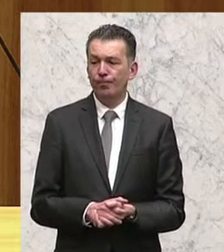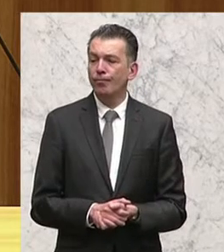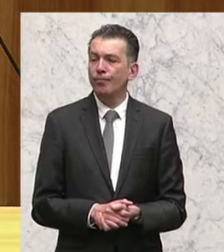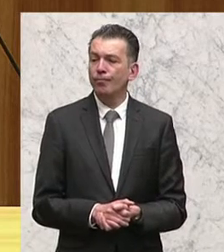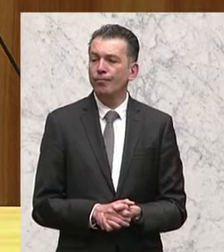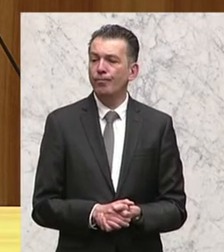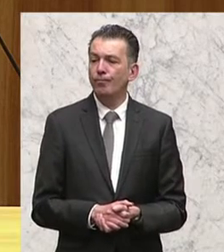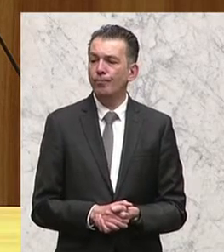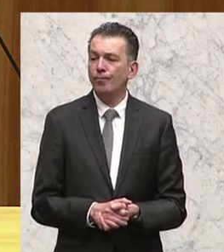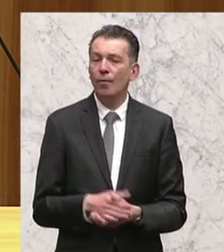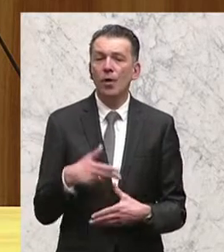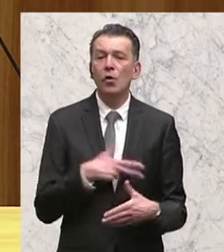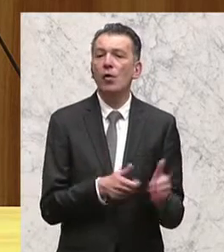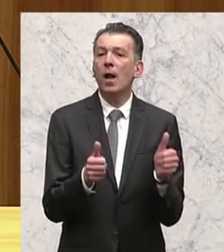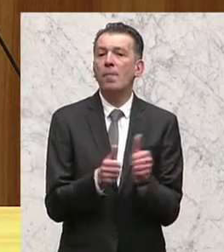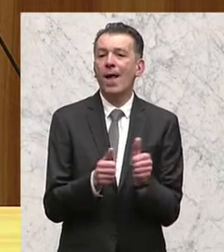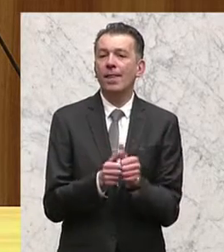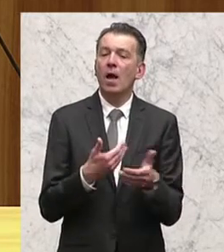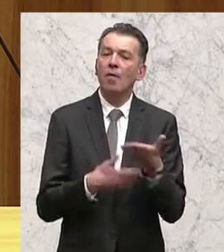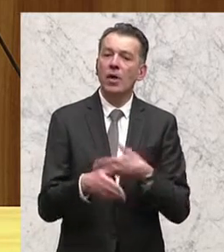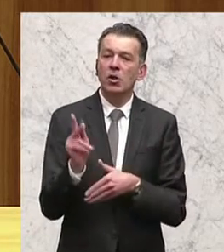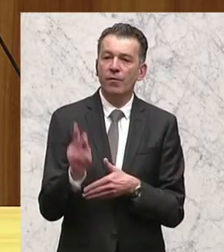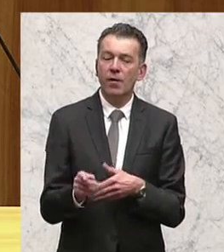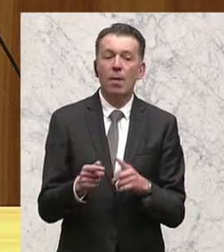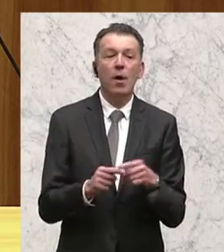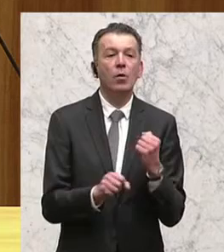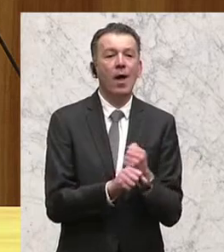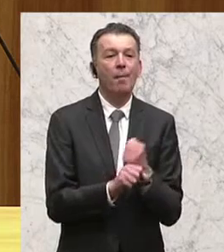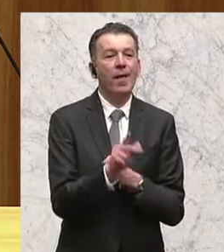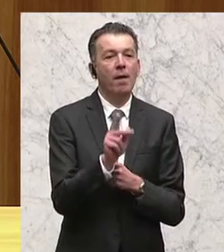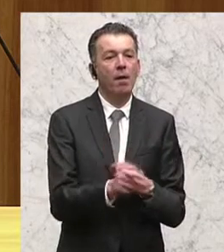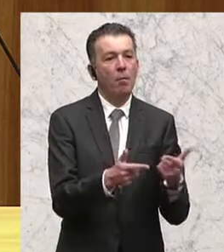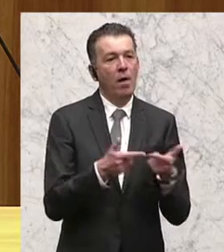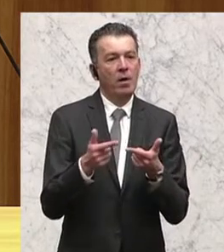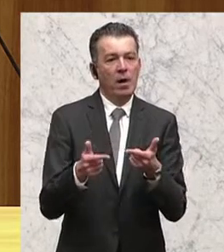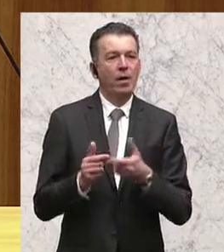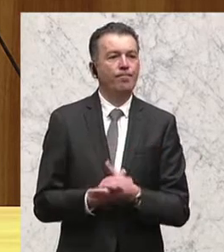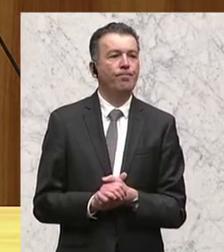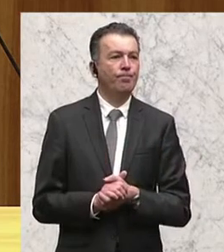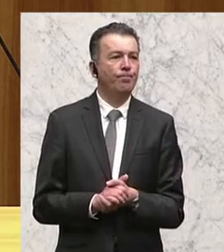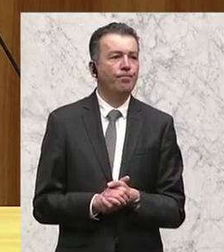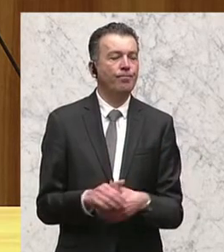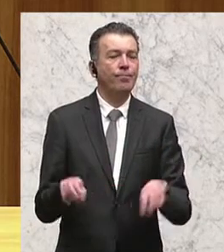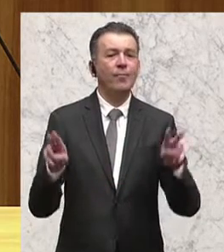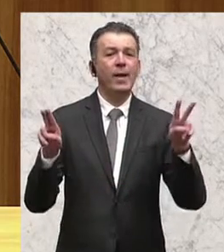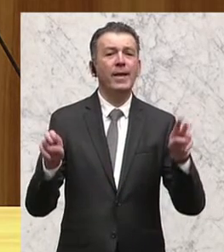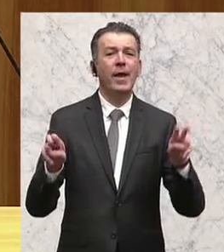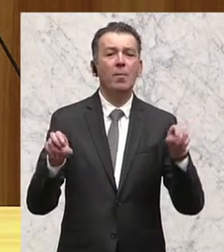die Sozialpartner, also jedenfalls die Wirtschaftskammer und die Arbeiterkammer, einladen. Es geht ja beim